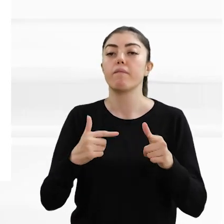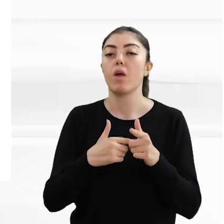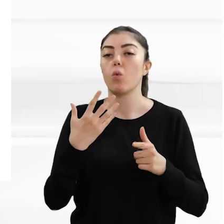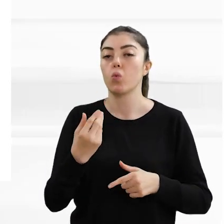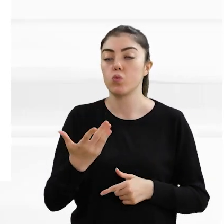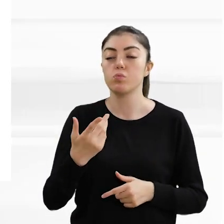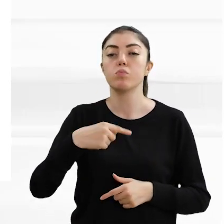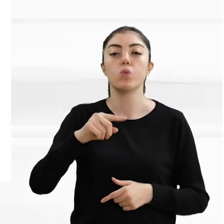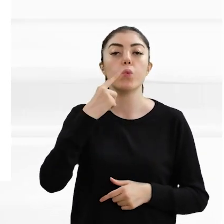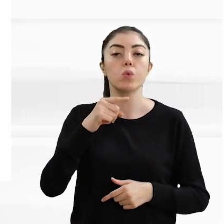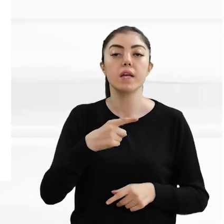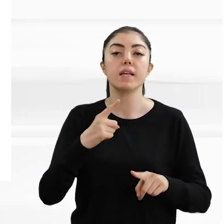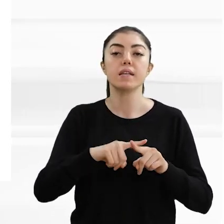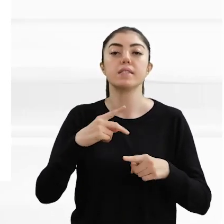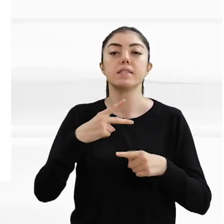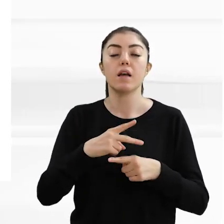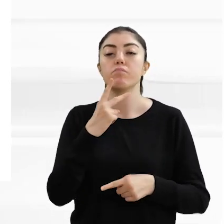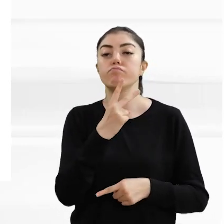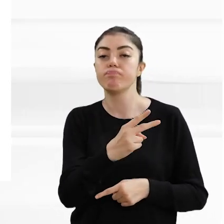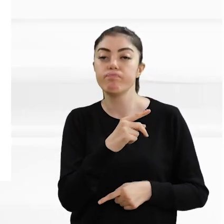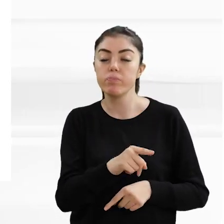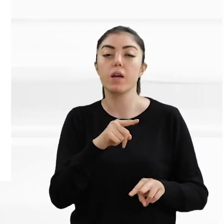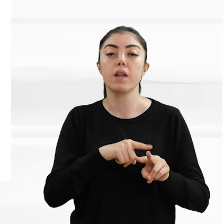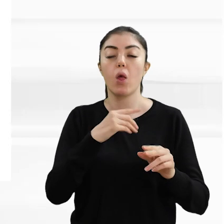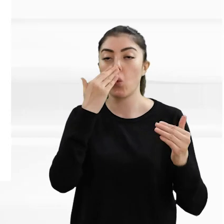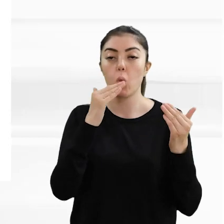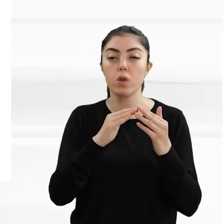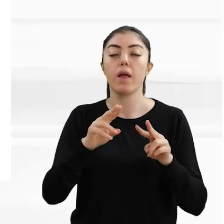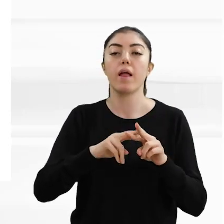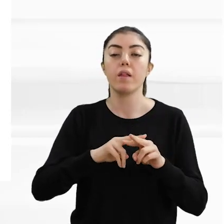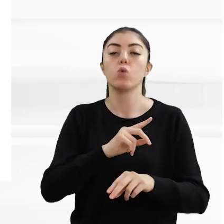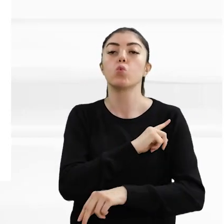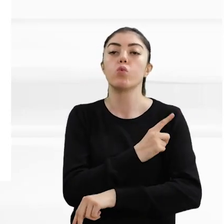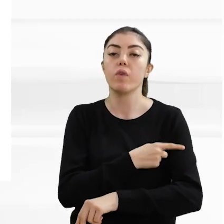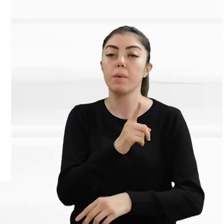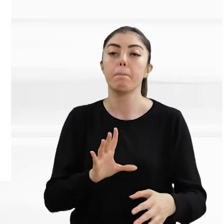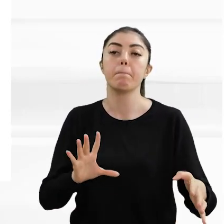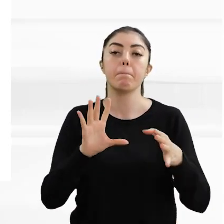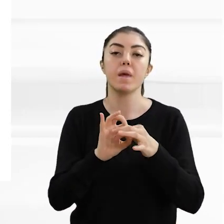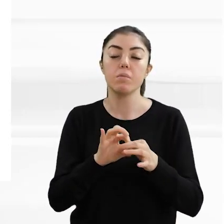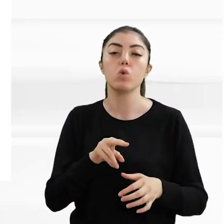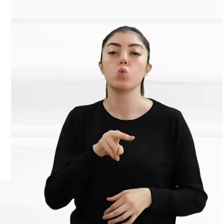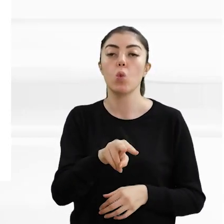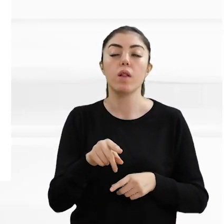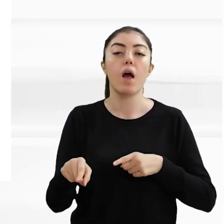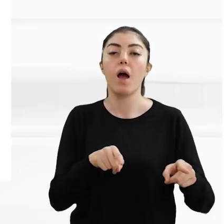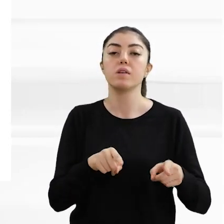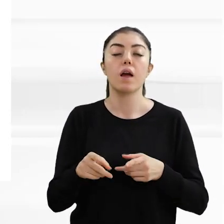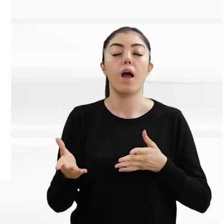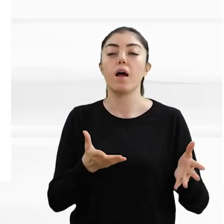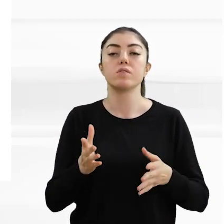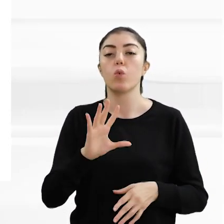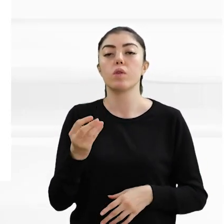olmaktadır. Buna göre X ve Z tarafından Y'ye uygulanan elektriksel kuvvetlerin bileşkesinin yönü